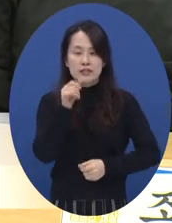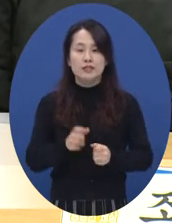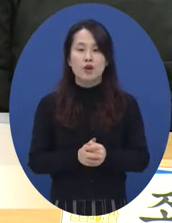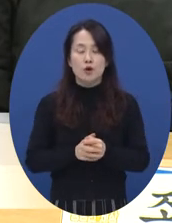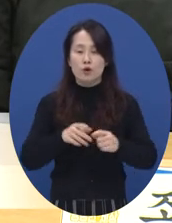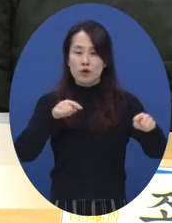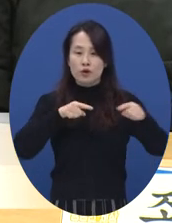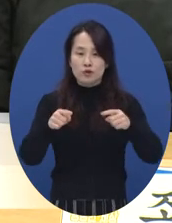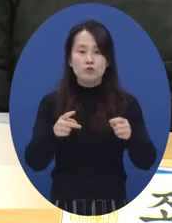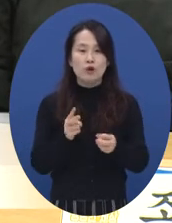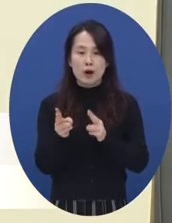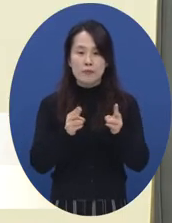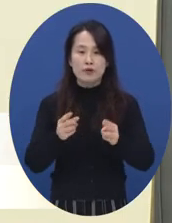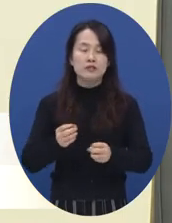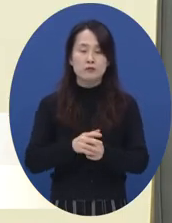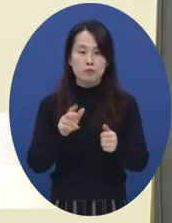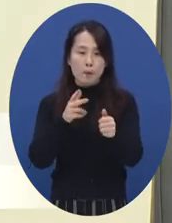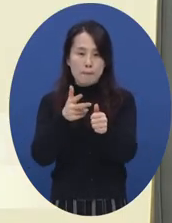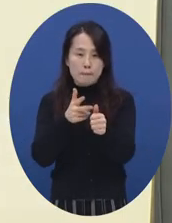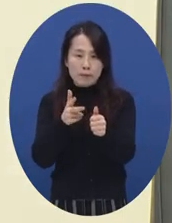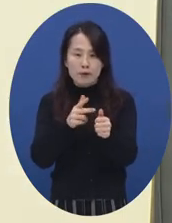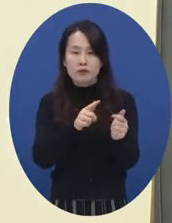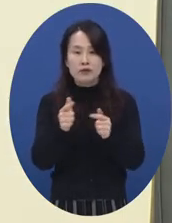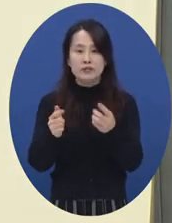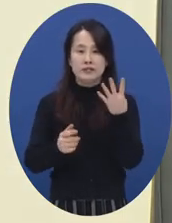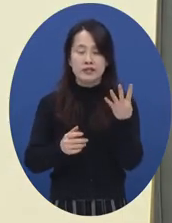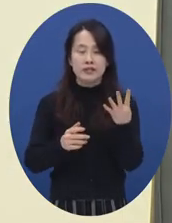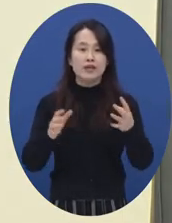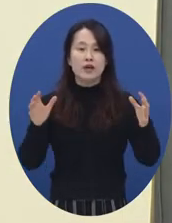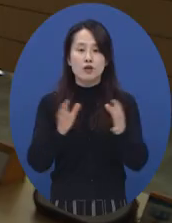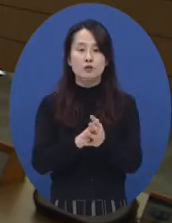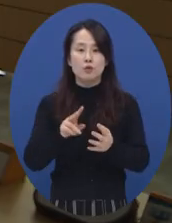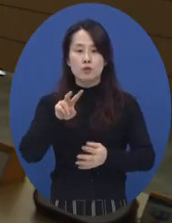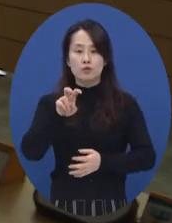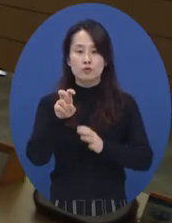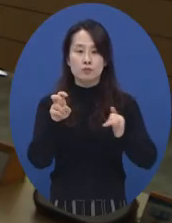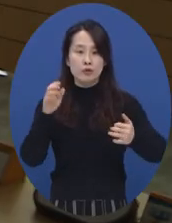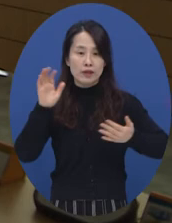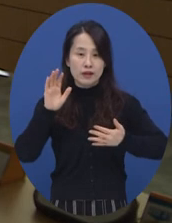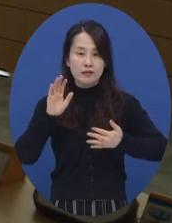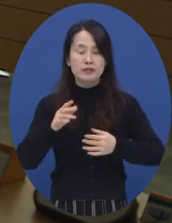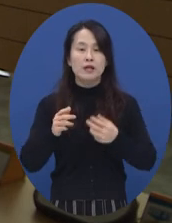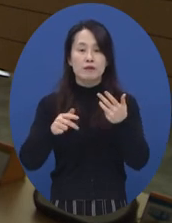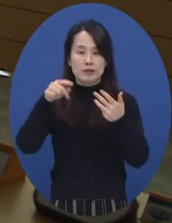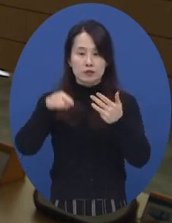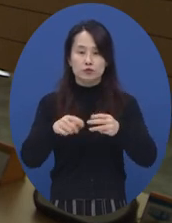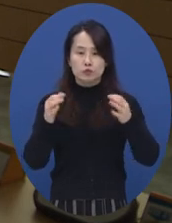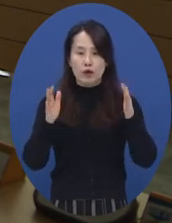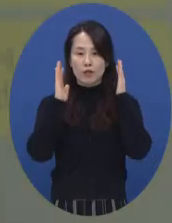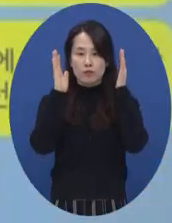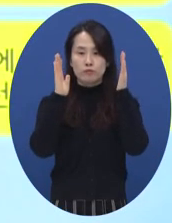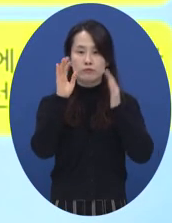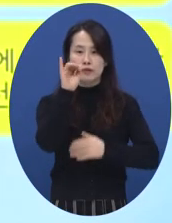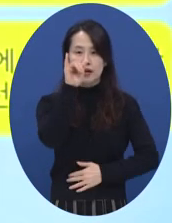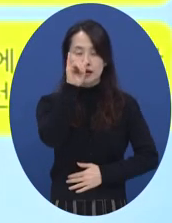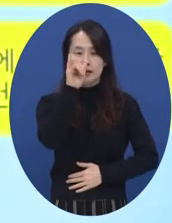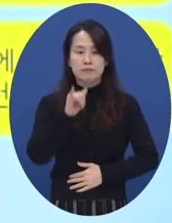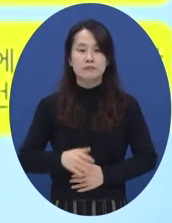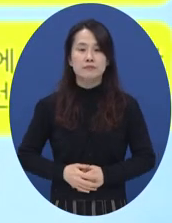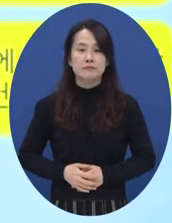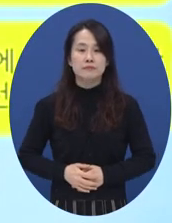연출가 편지에 촬영 스피치 및 리포팅 분야 4개 과정 총수 무명의 교육생은 앞으로 8주간 실무 교육을 받게